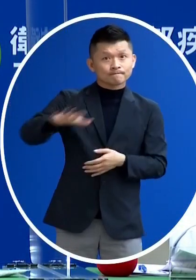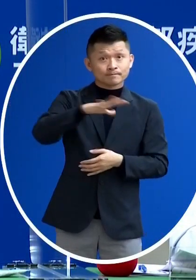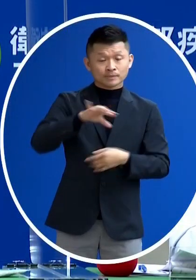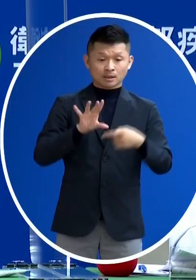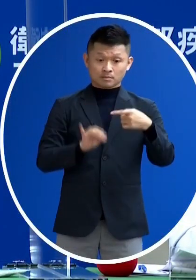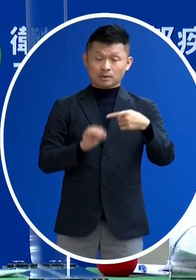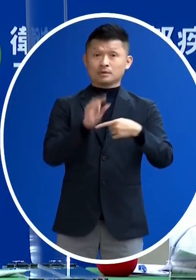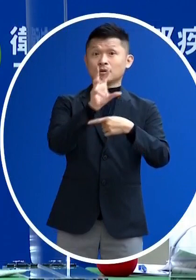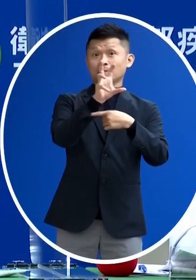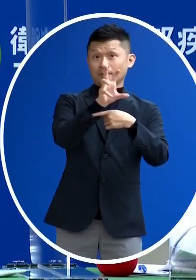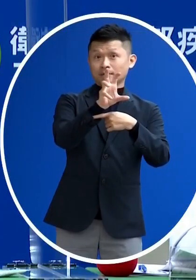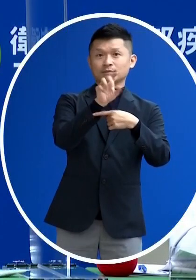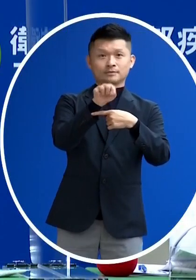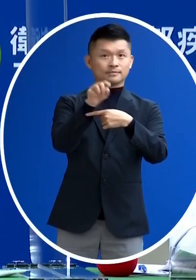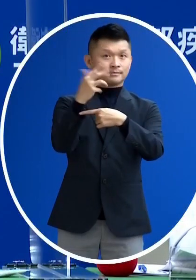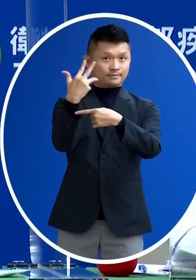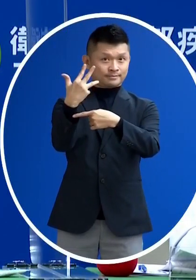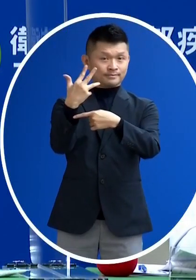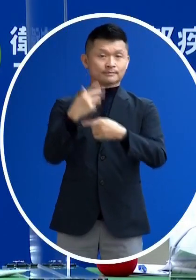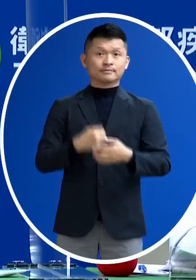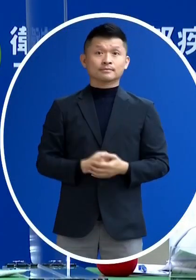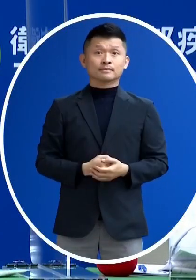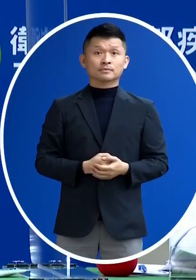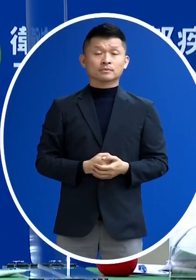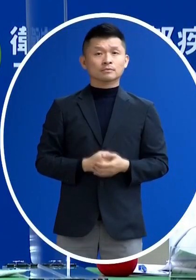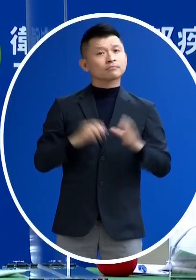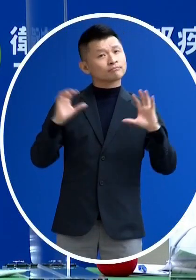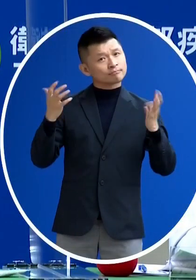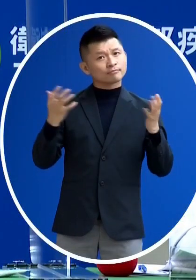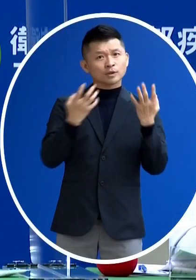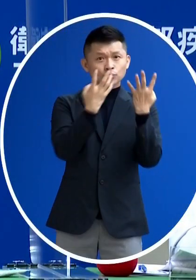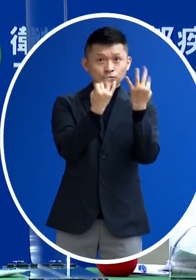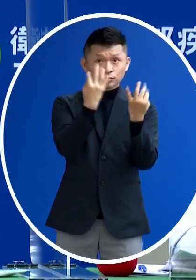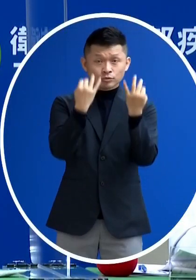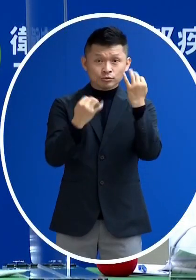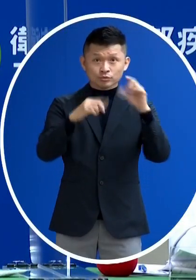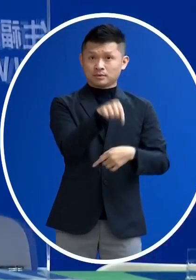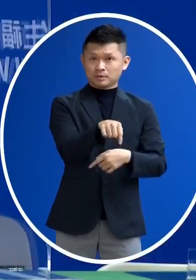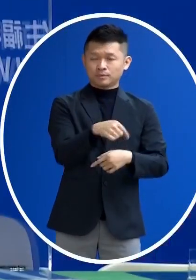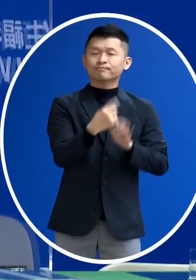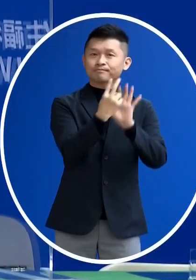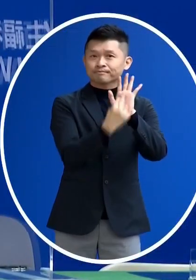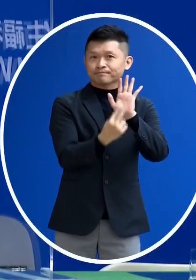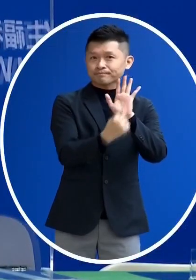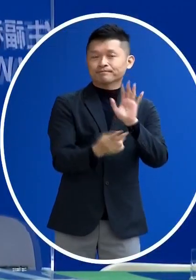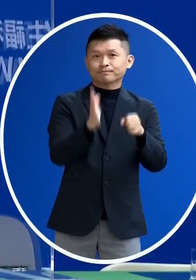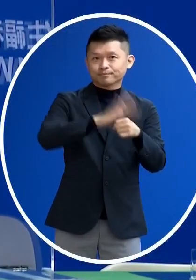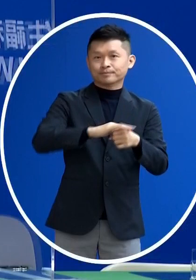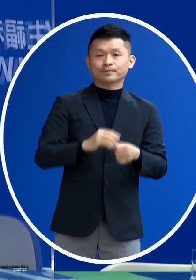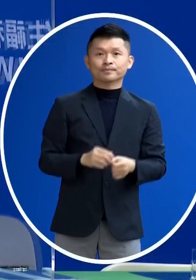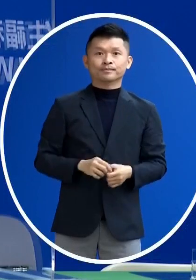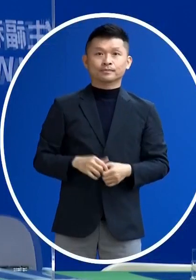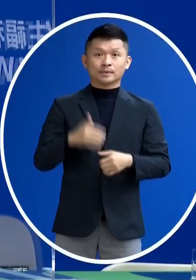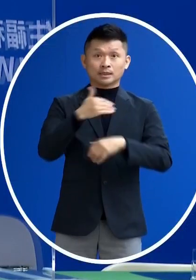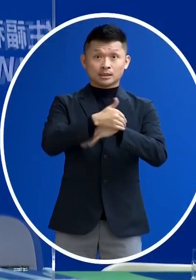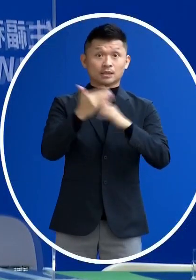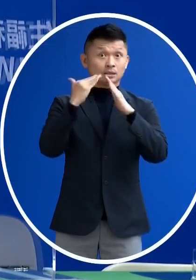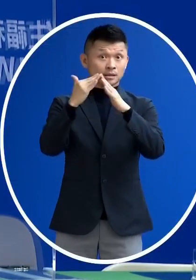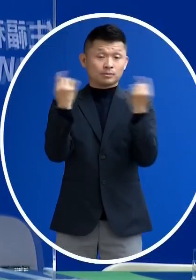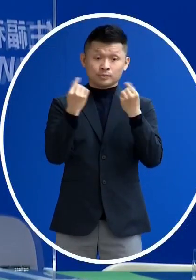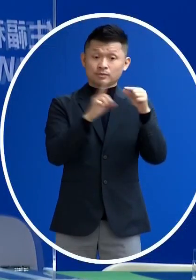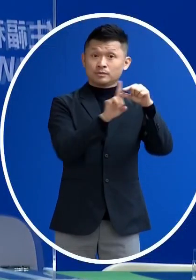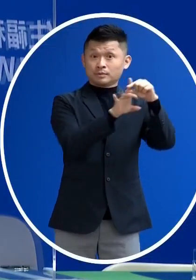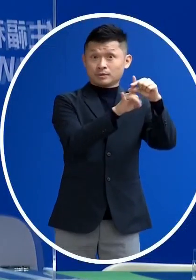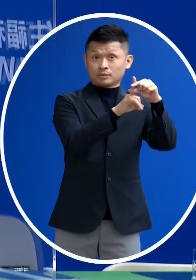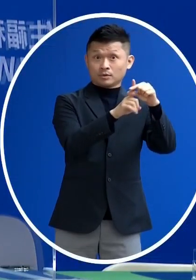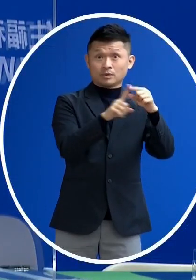是80.8%，不过月内这个数字还会再调整的。 有些县市像台中，它那